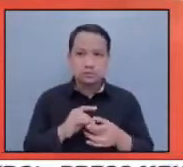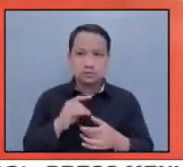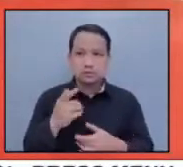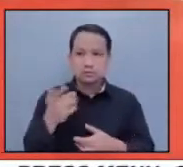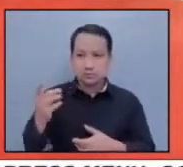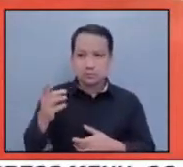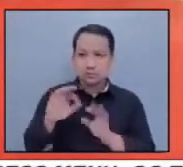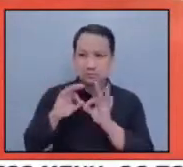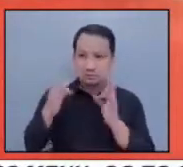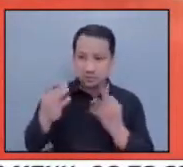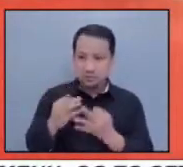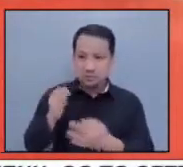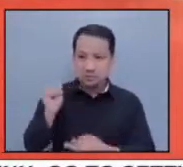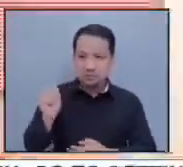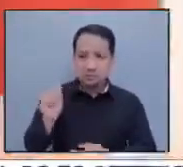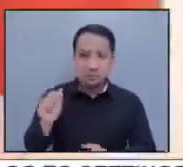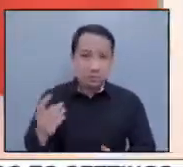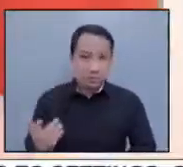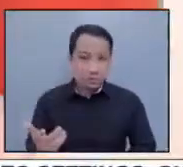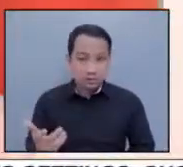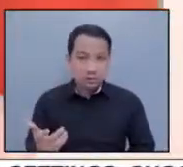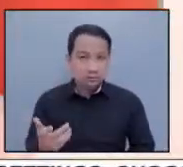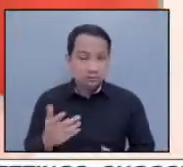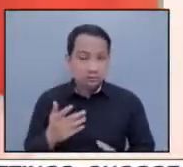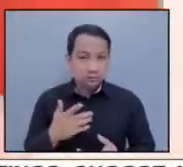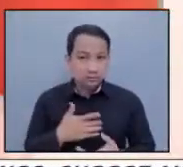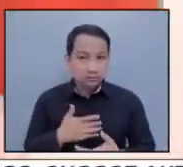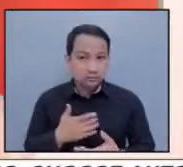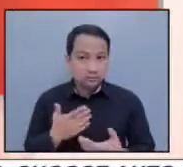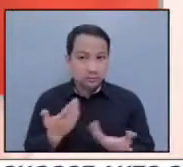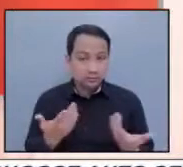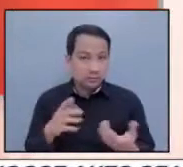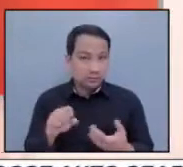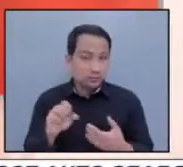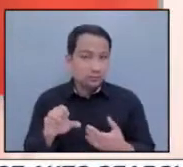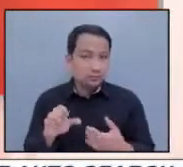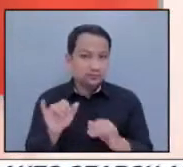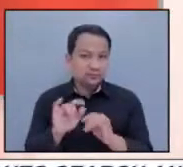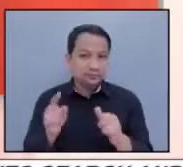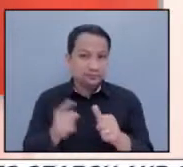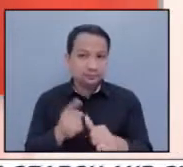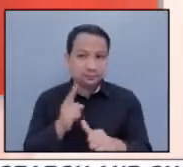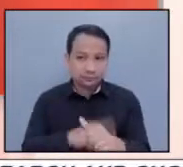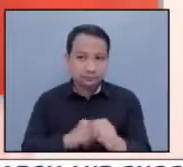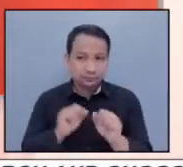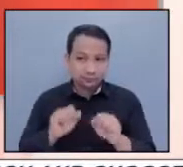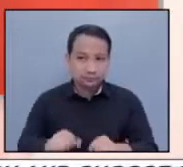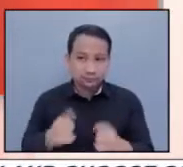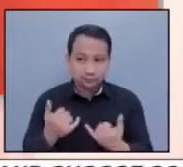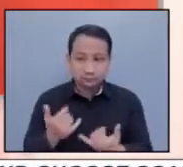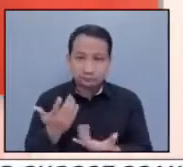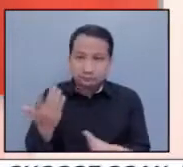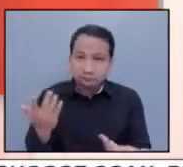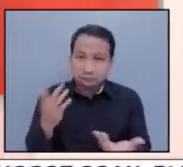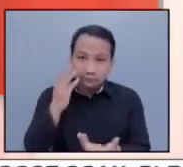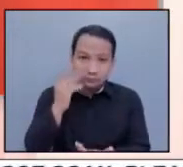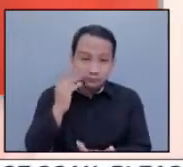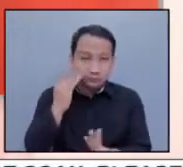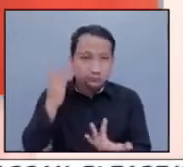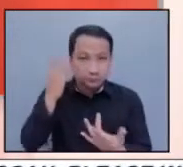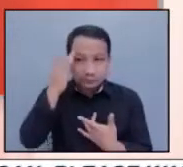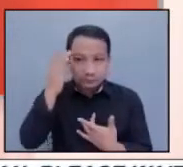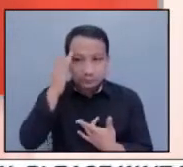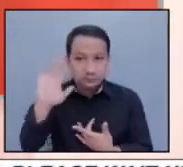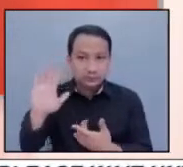pamilya, wala namang may ganitong ring kaso? Is it the first time na merong ganitong kumbaga medical condition in your